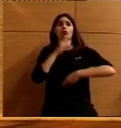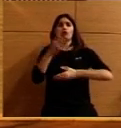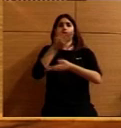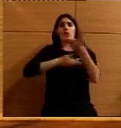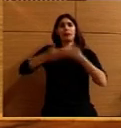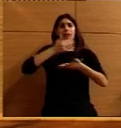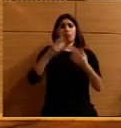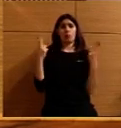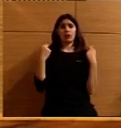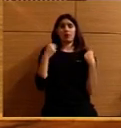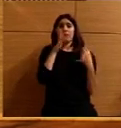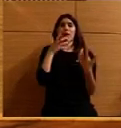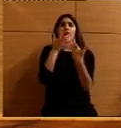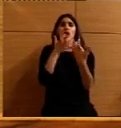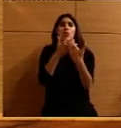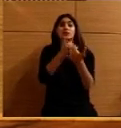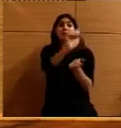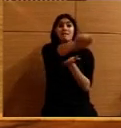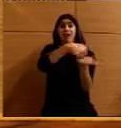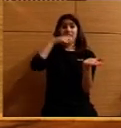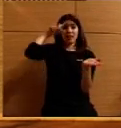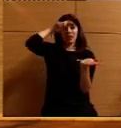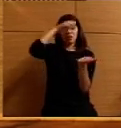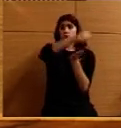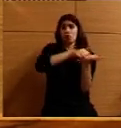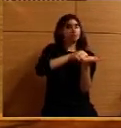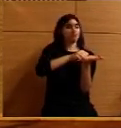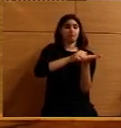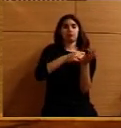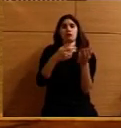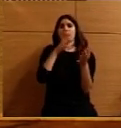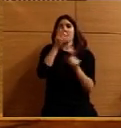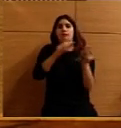lluita contra el despoblament dels municipis de la Comunitat Valenciana a l'exercici